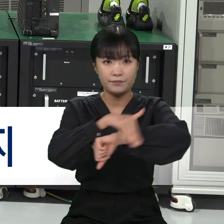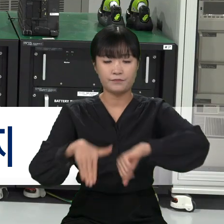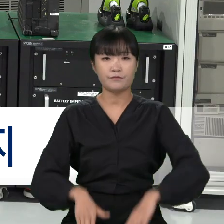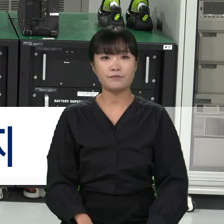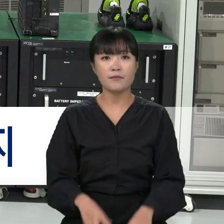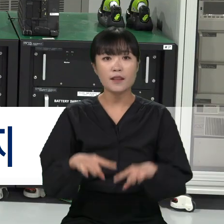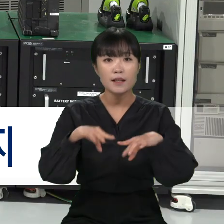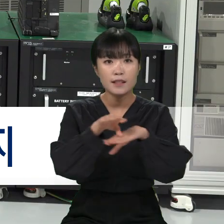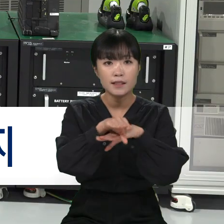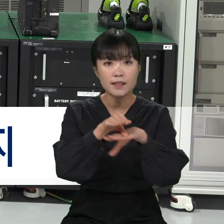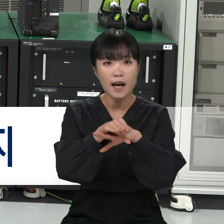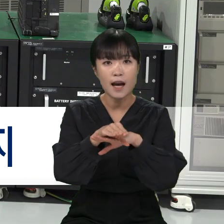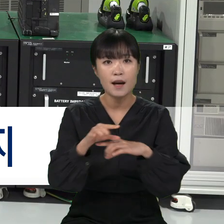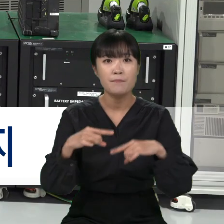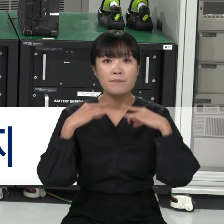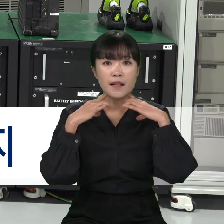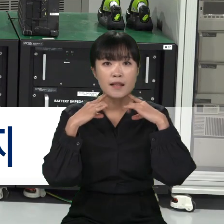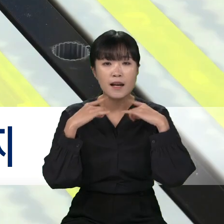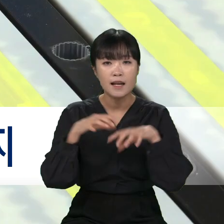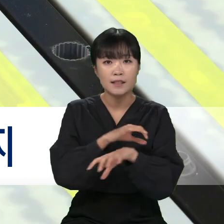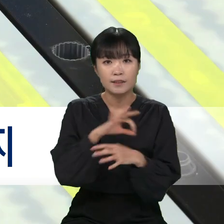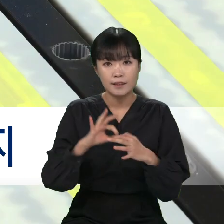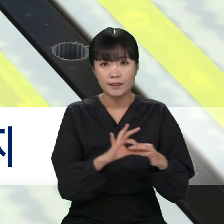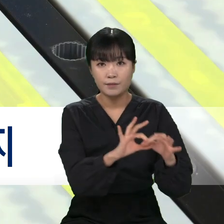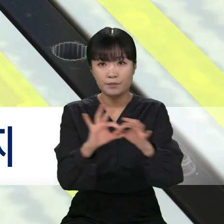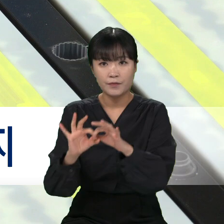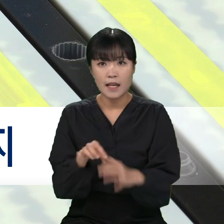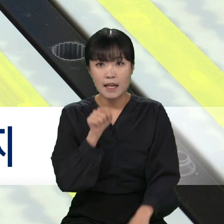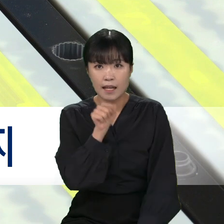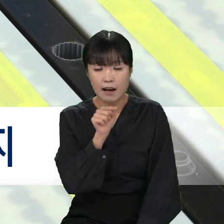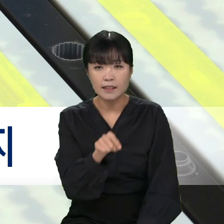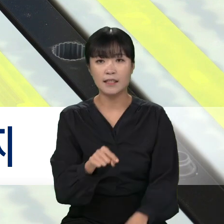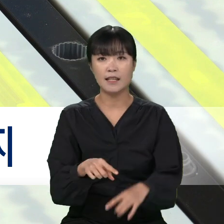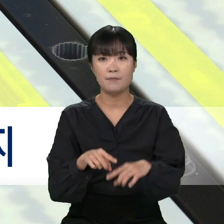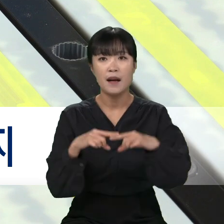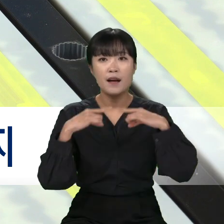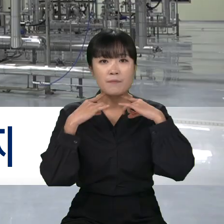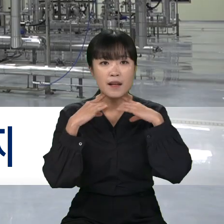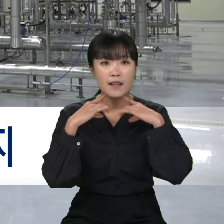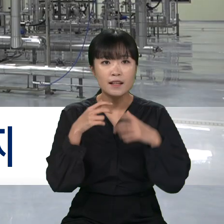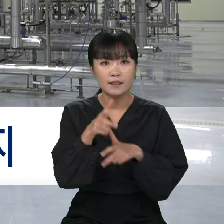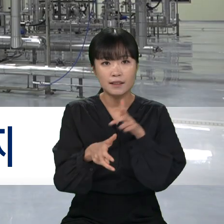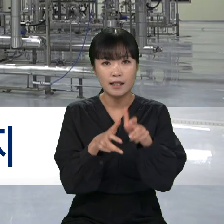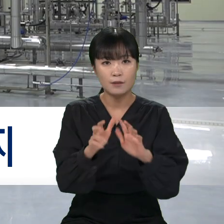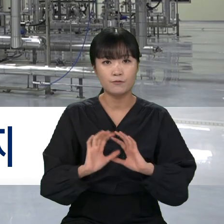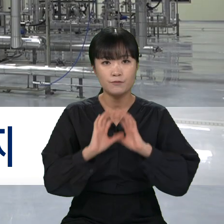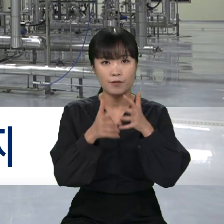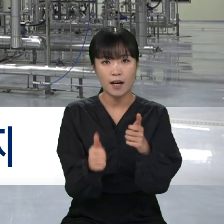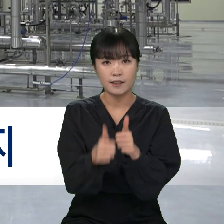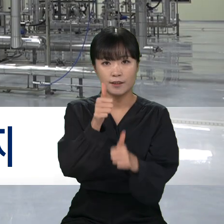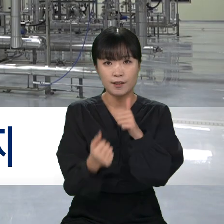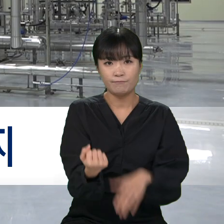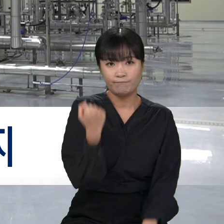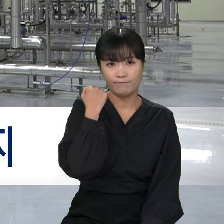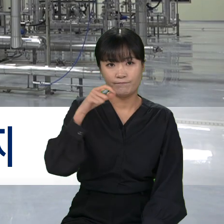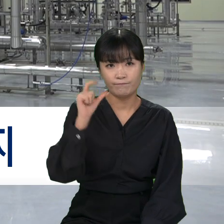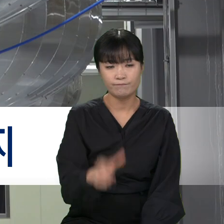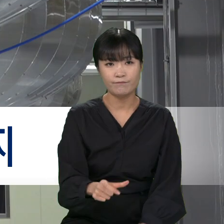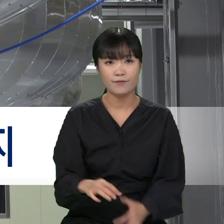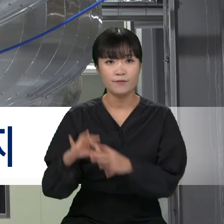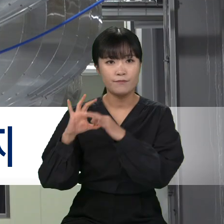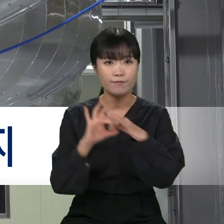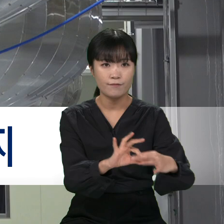예정입니다 신는 전기차 배터리 자원 순환 클러스터가 배터리 산업의 국가 경쟁력을 높이고 지속가능한